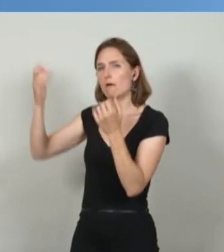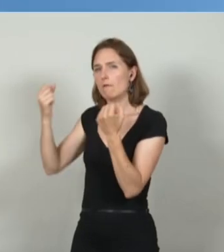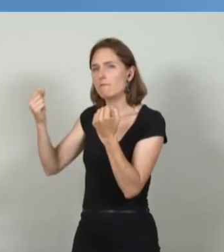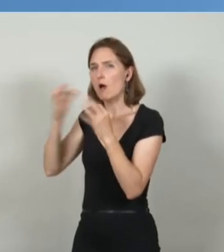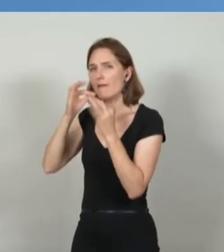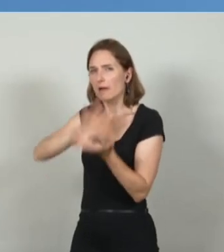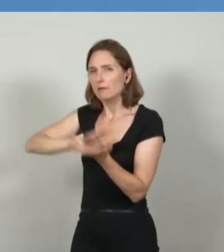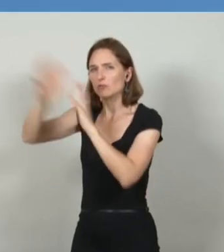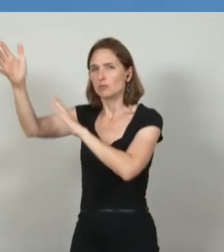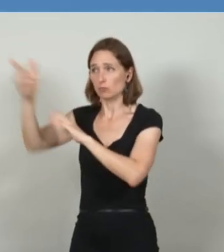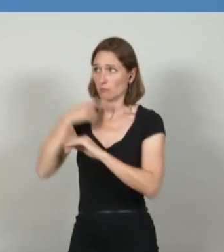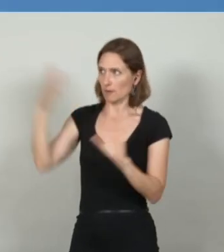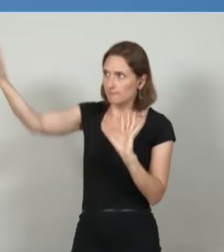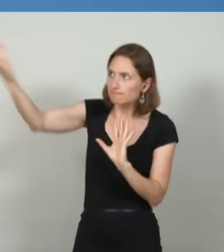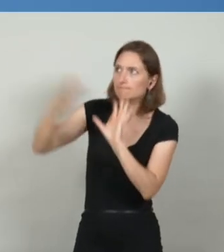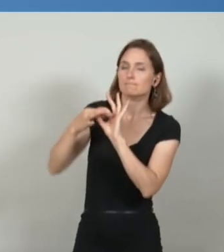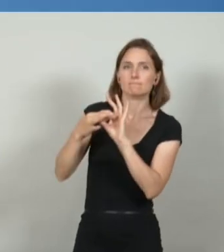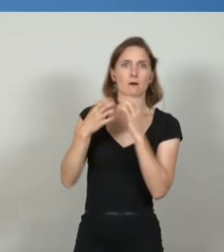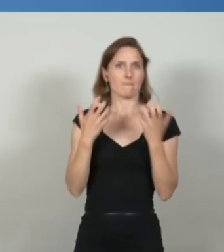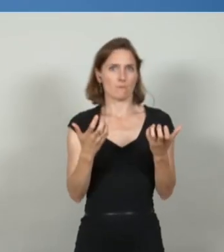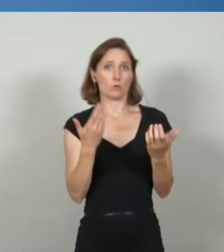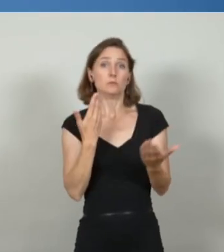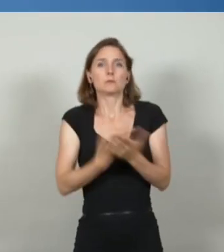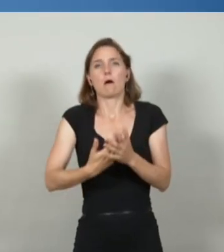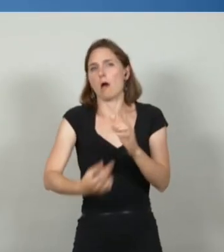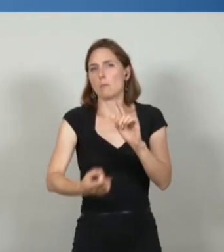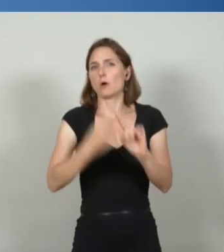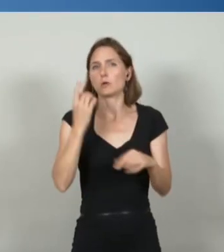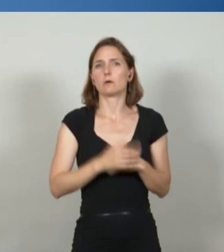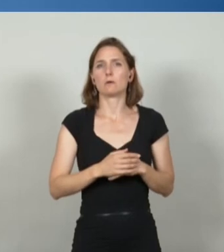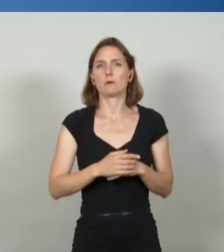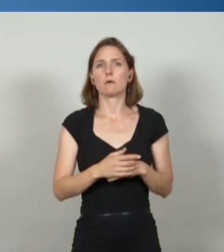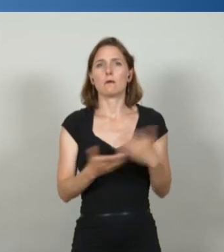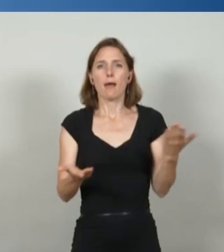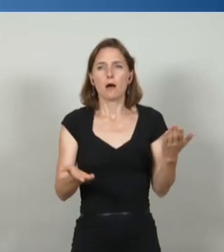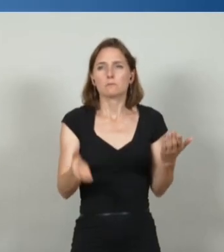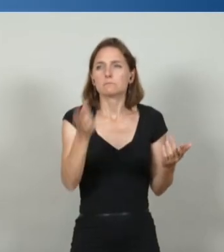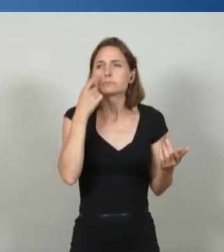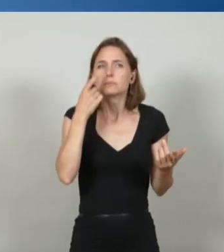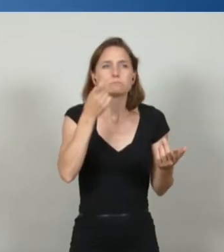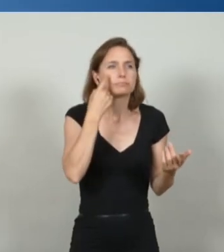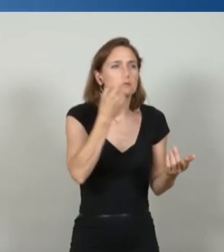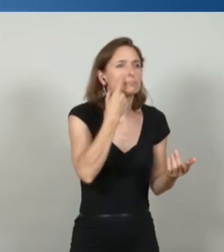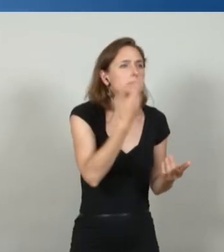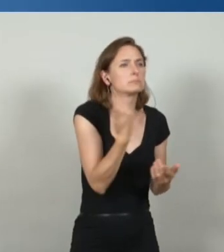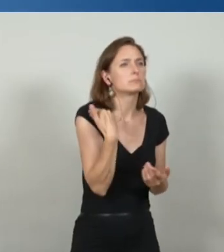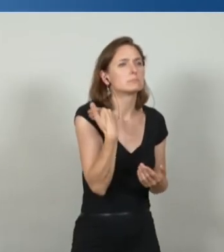et ça c'est un élément important me semble-t-il quand j'entends tout à l'heure dire que